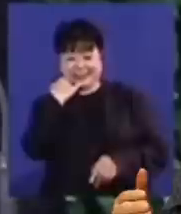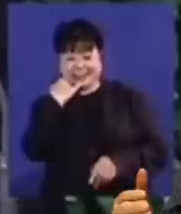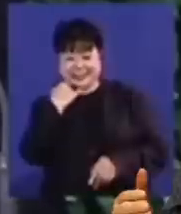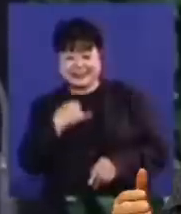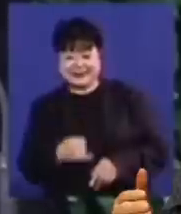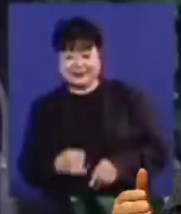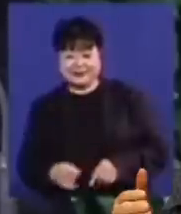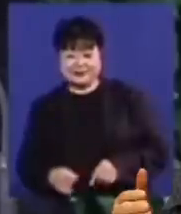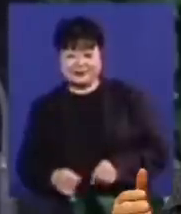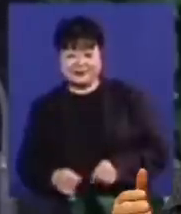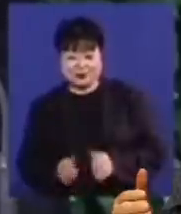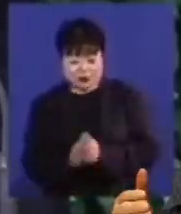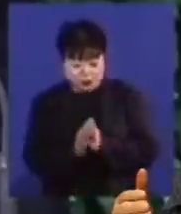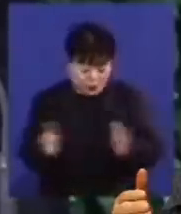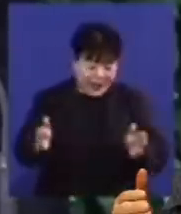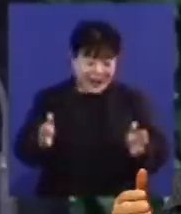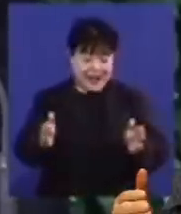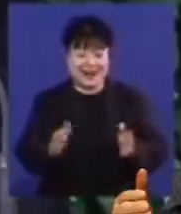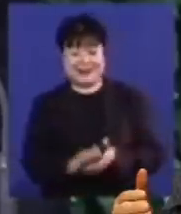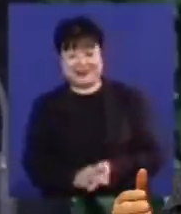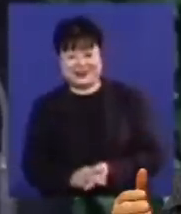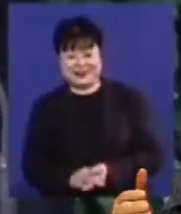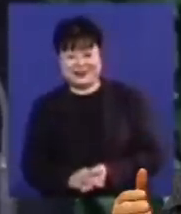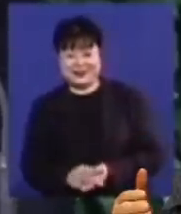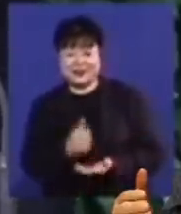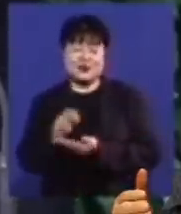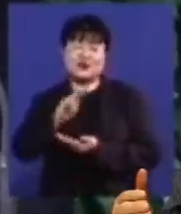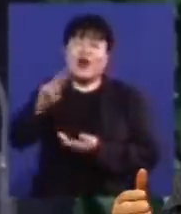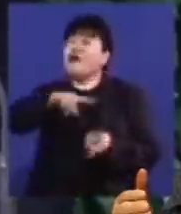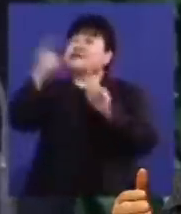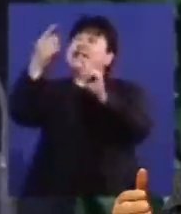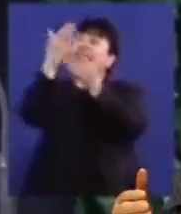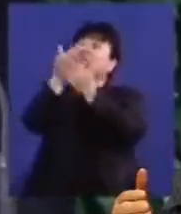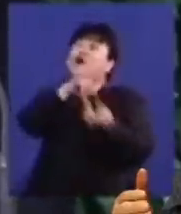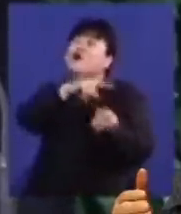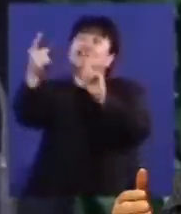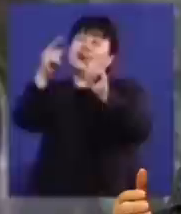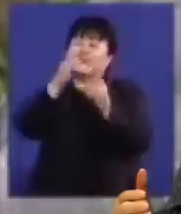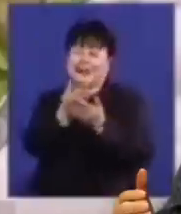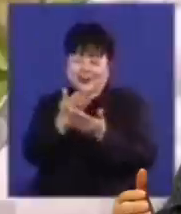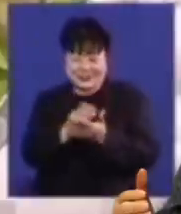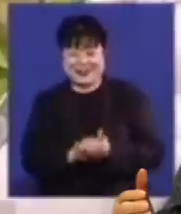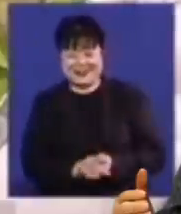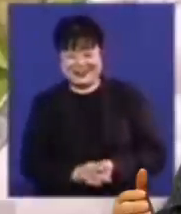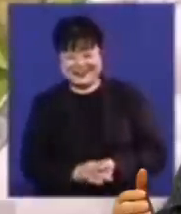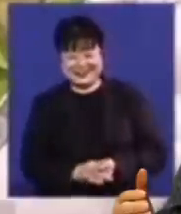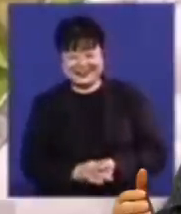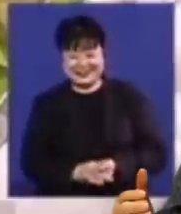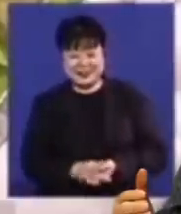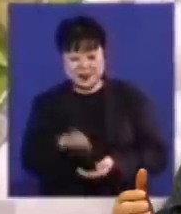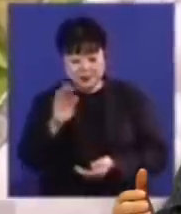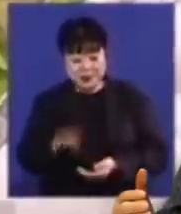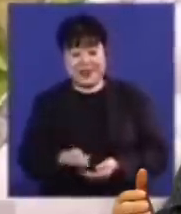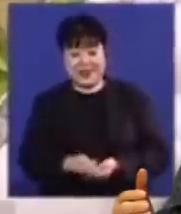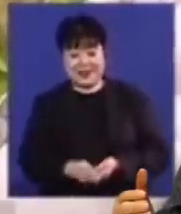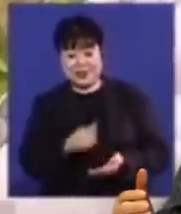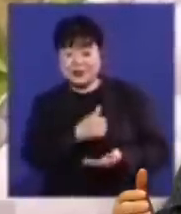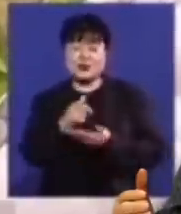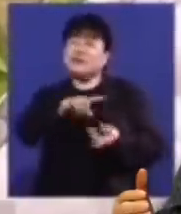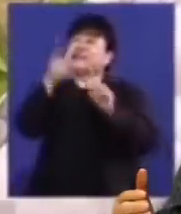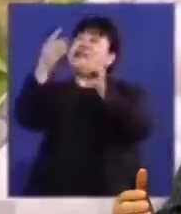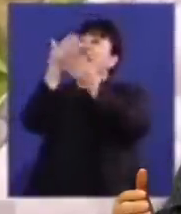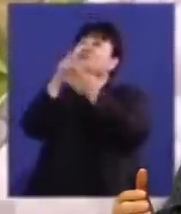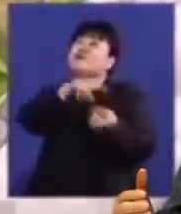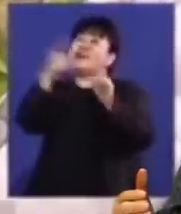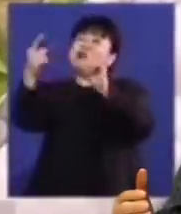탁 출발하면 그 다음부터는 어떻게 하냐, 주님 살려주시옵소서, 주님 살려주시옵소서, 주님 살려주시옵소서, 밑에 내려올 때까지 주님